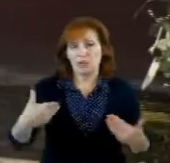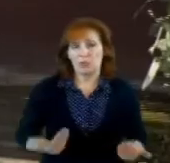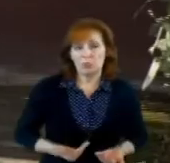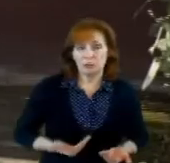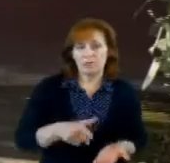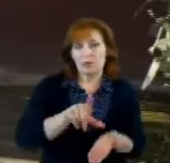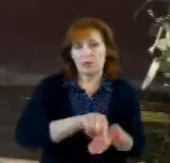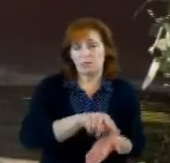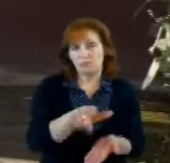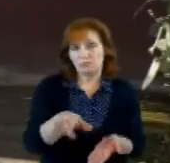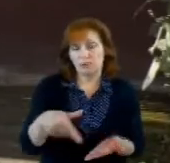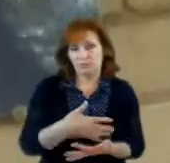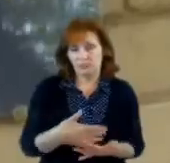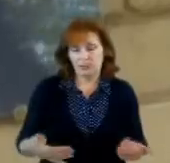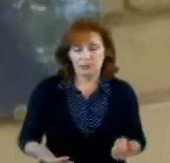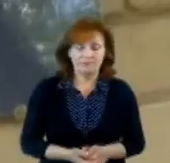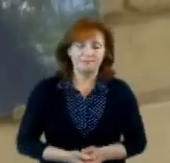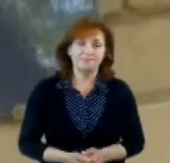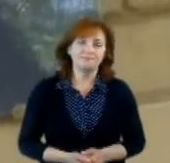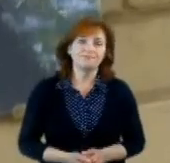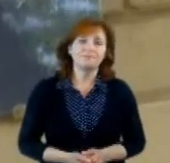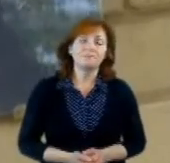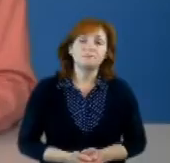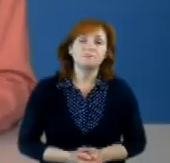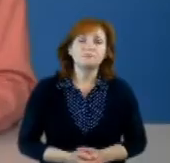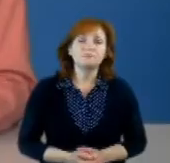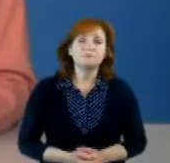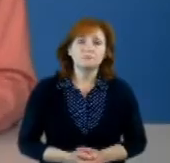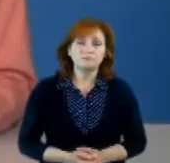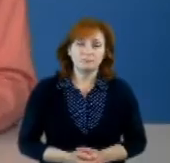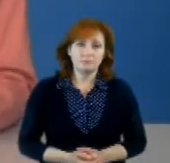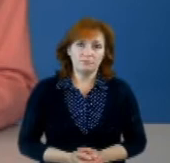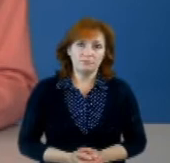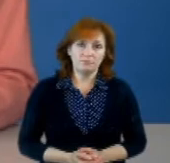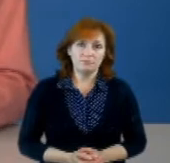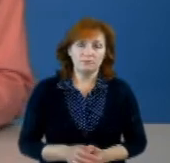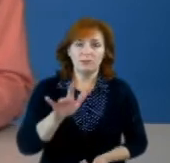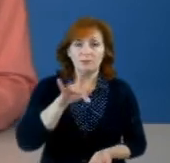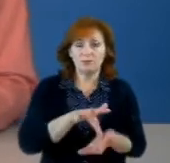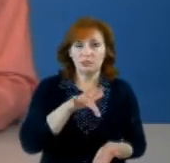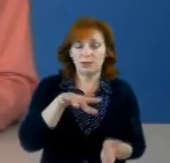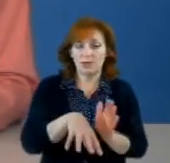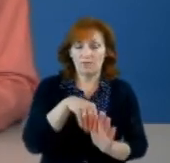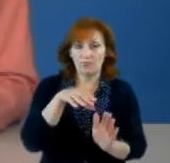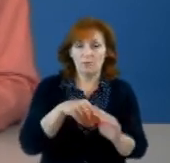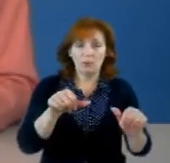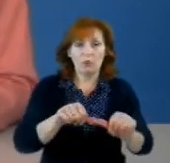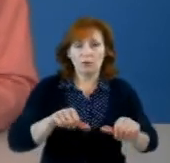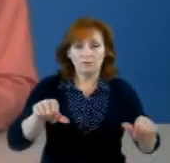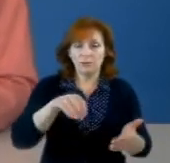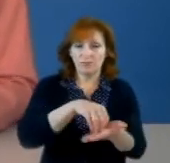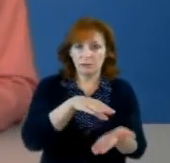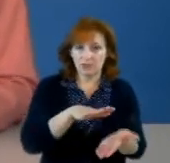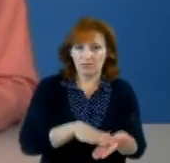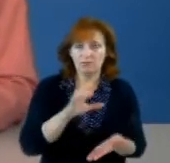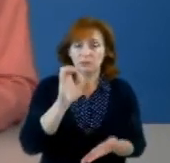Ольга Онищенко, Дмитро Руденко. Новини на Суспільному. Центральна виборча комісія зареєструвала Сергія